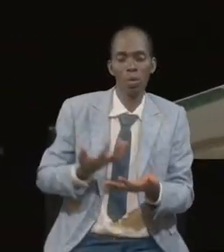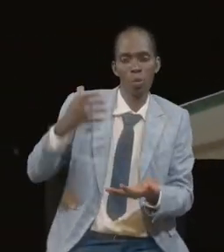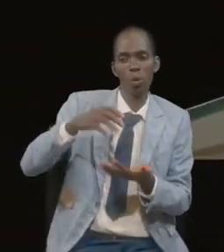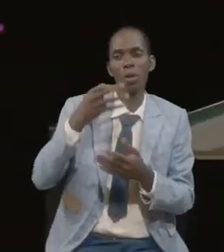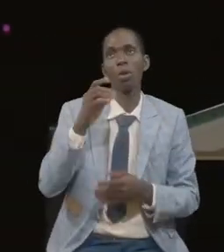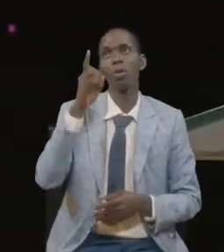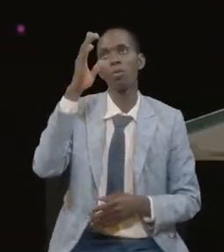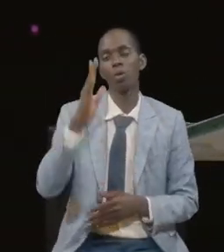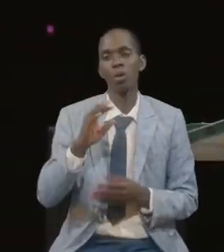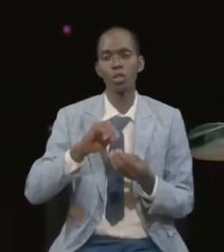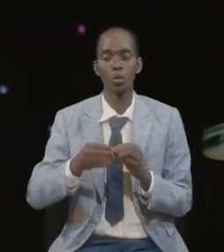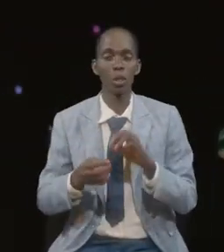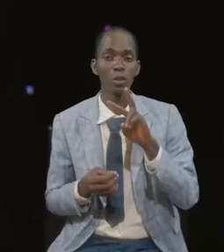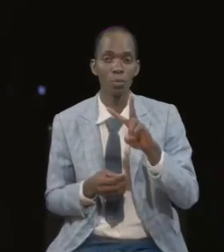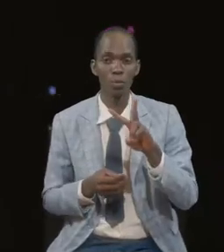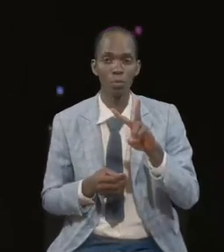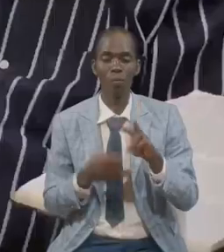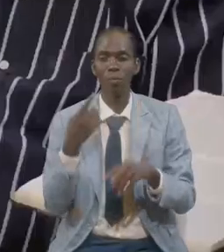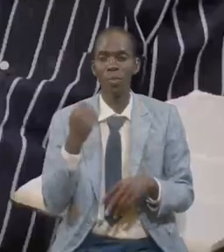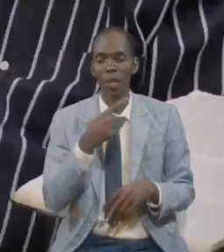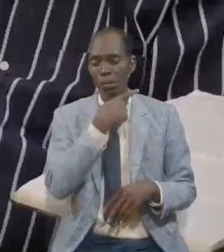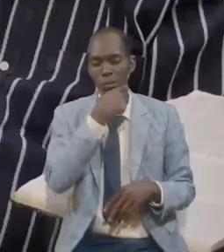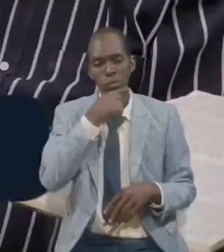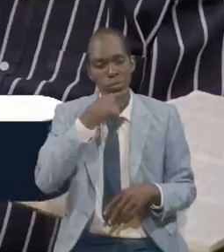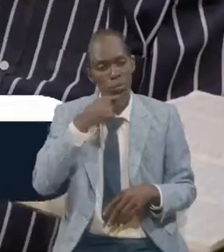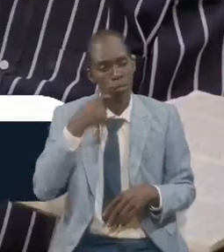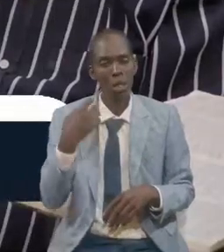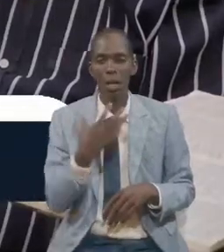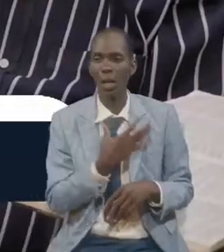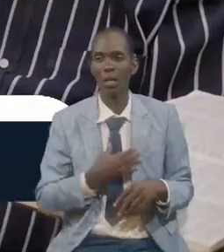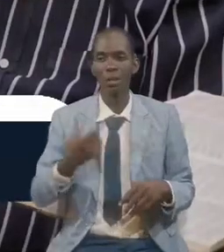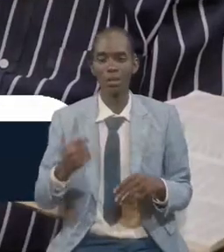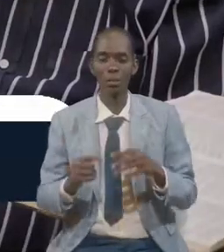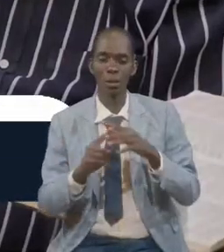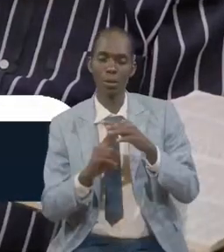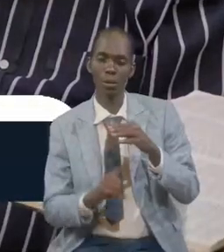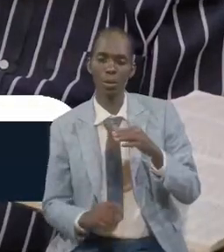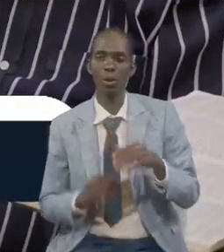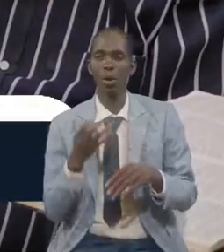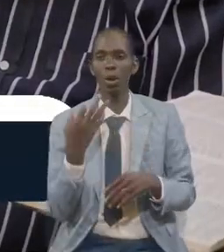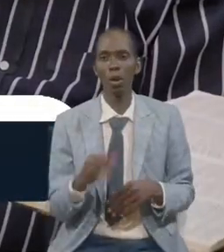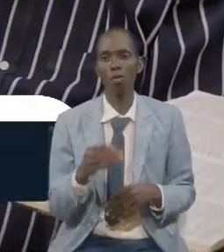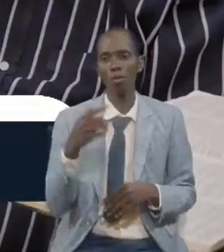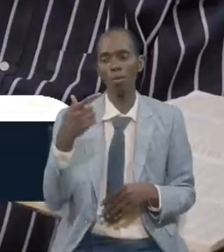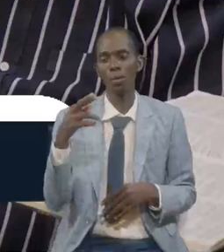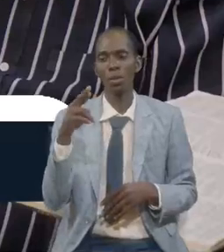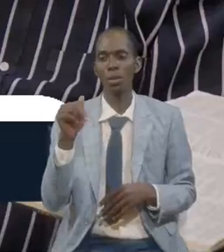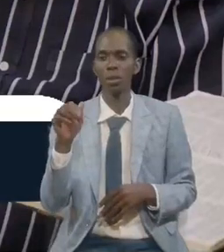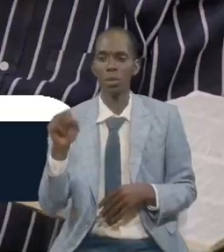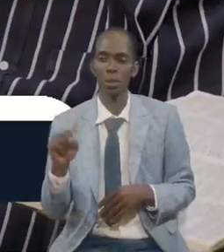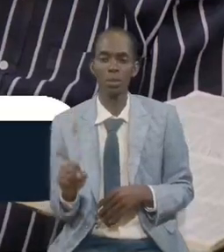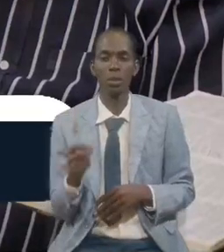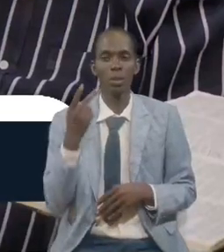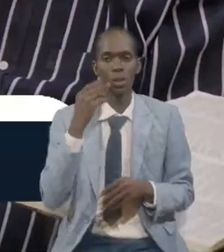et la promotion des pieux. Deuxième partie, c'est le dessèchement et la mort de la fleur de l'herbe.